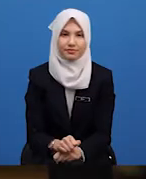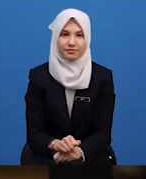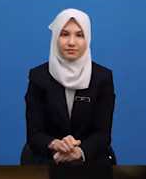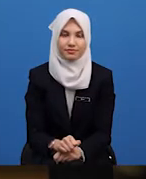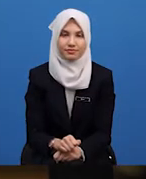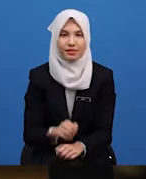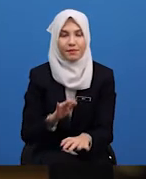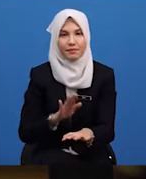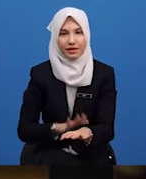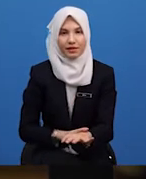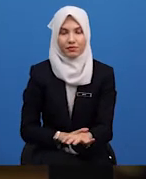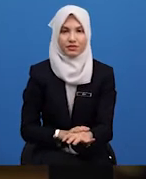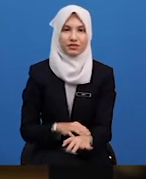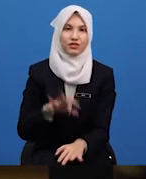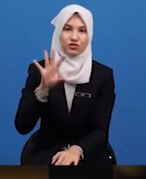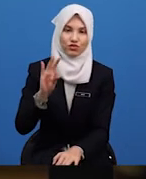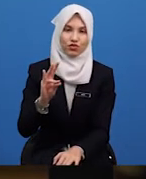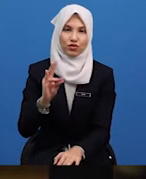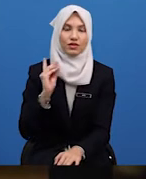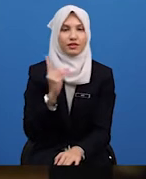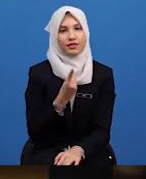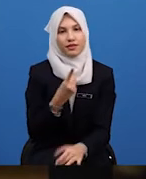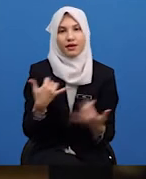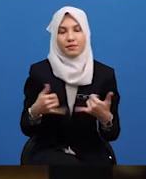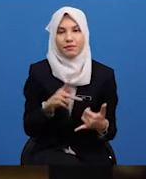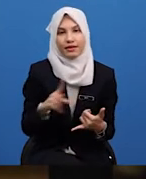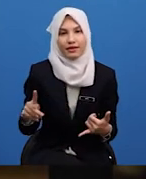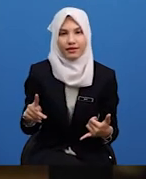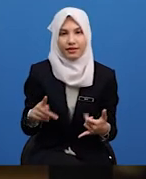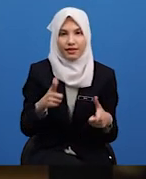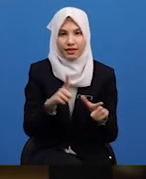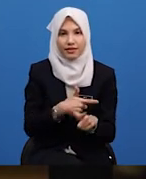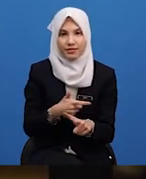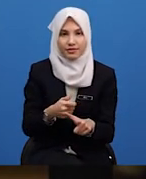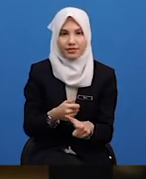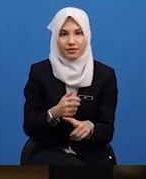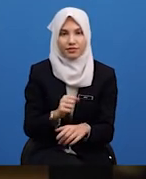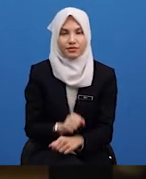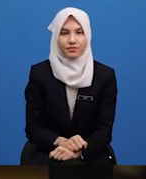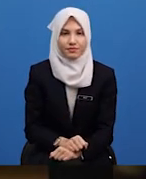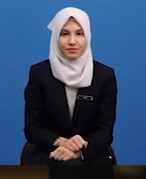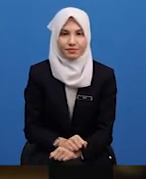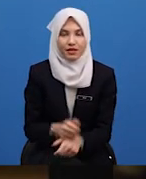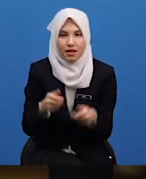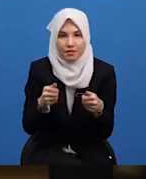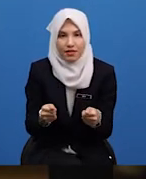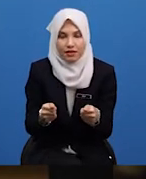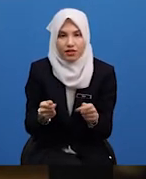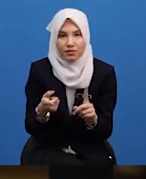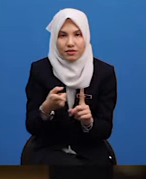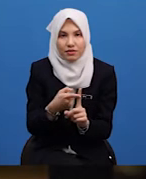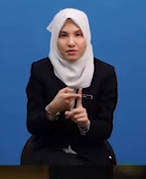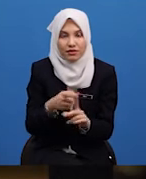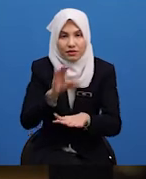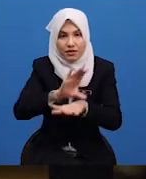Pada posisi ketujuh ini, kita akan memainkan latihan ini secara mengundur. Jadi kita akan menekan not pertama menggunakan